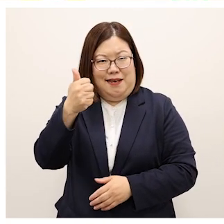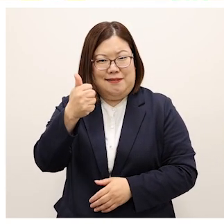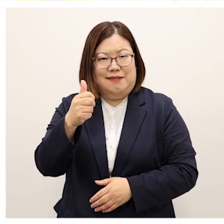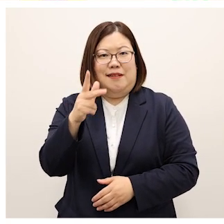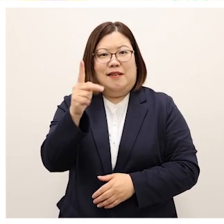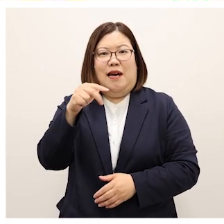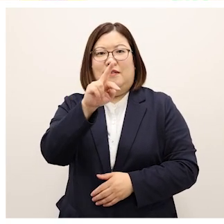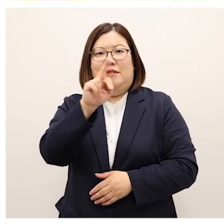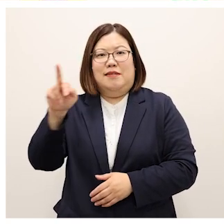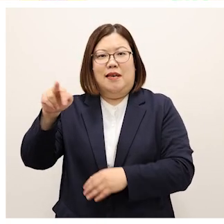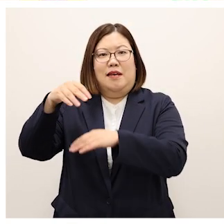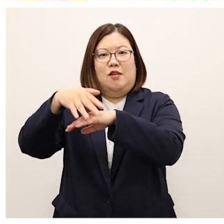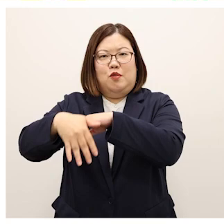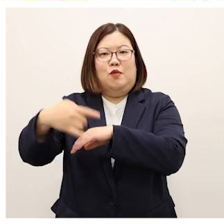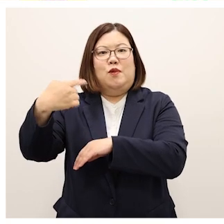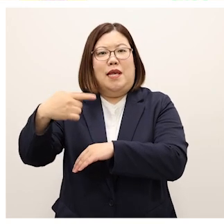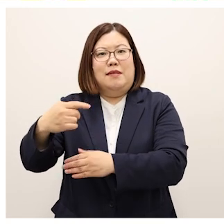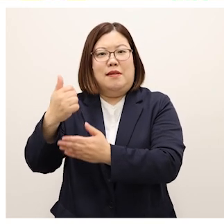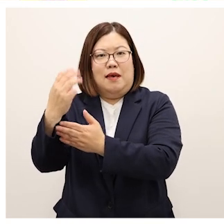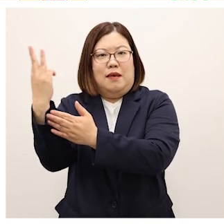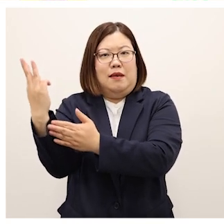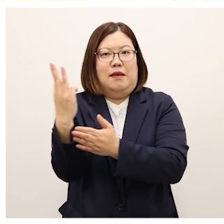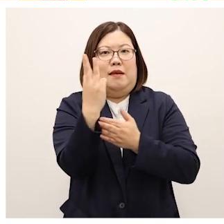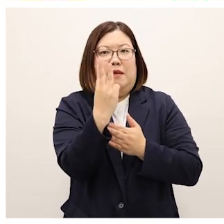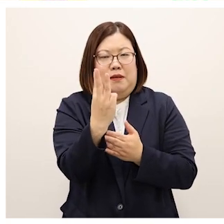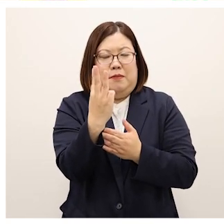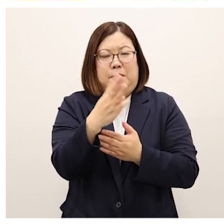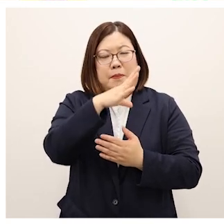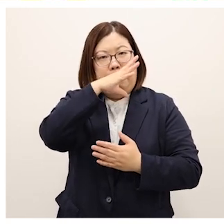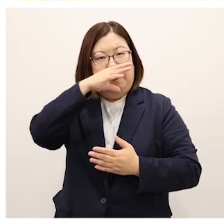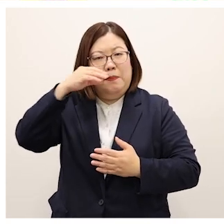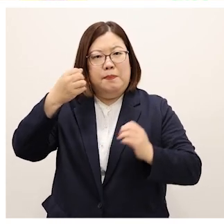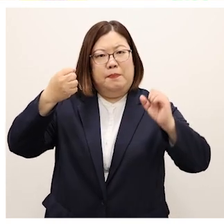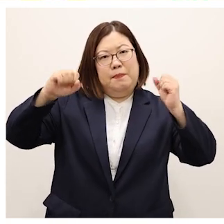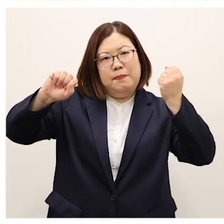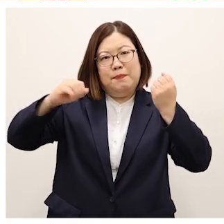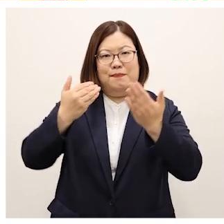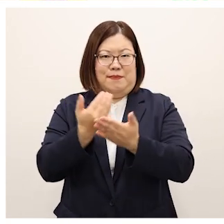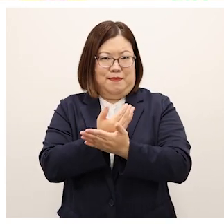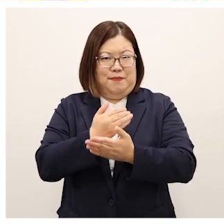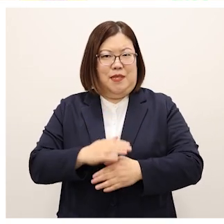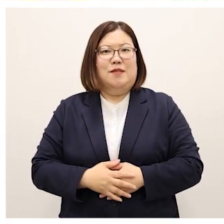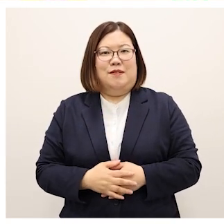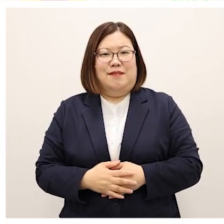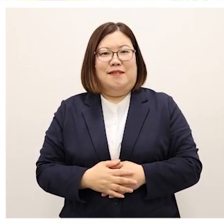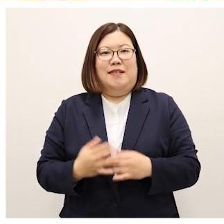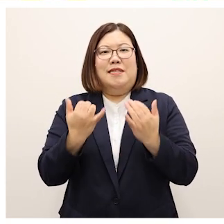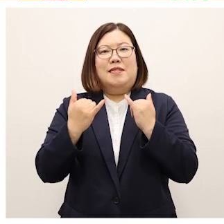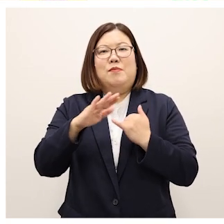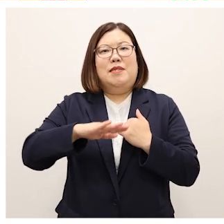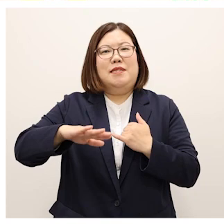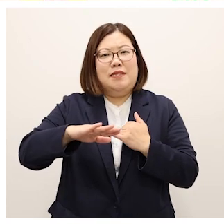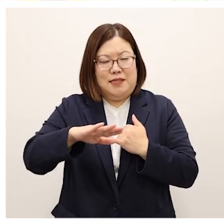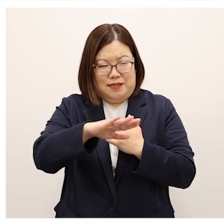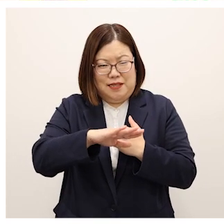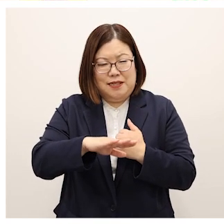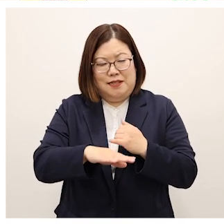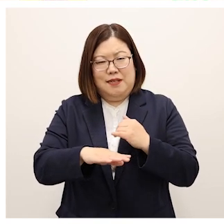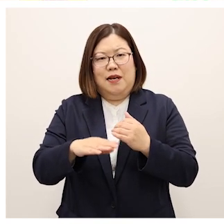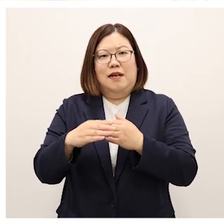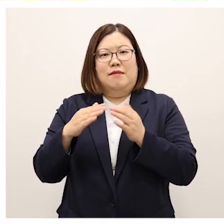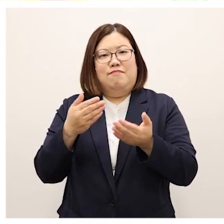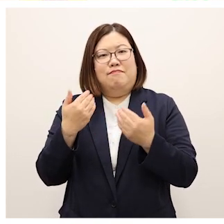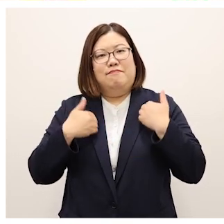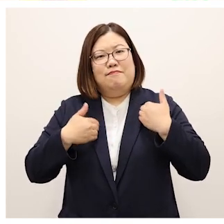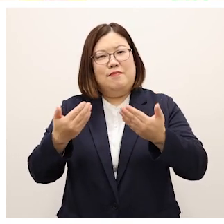流、観世実の上先生をお迎えしての豪華絢爛な公演となっております。市民に親しまれ